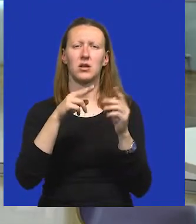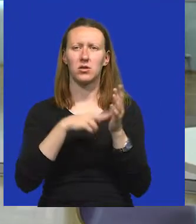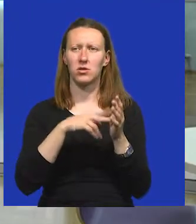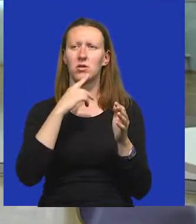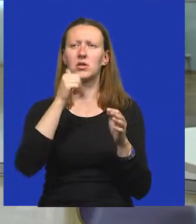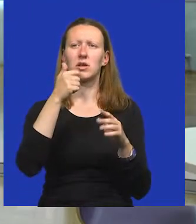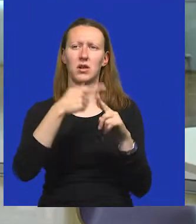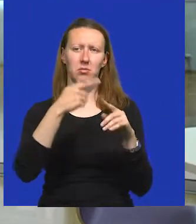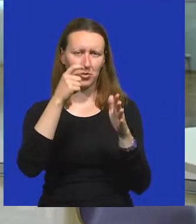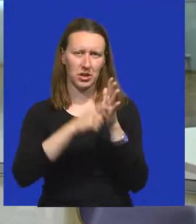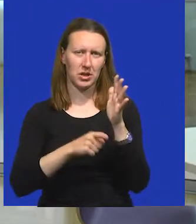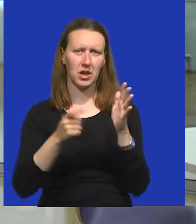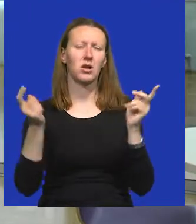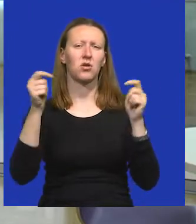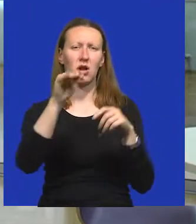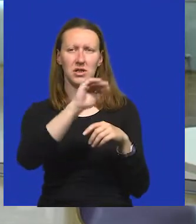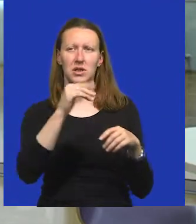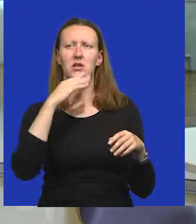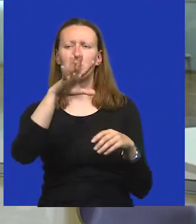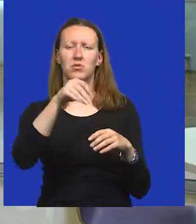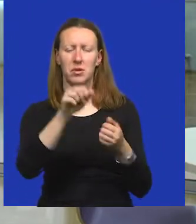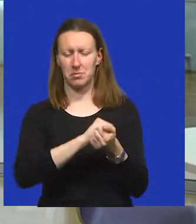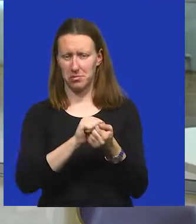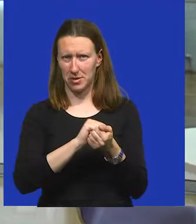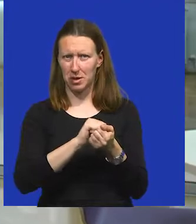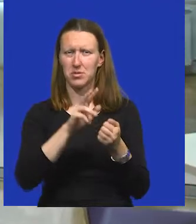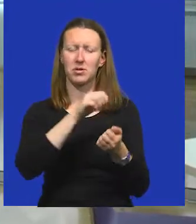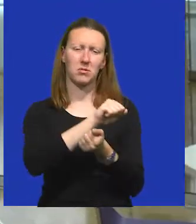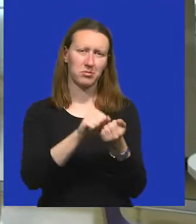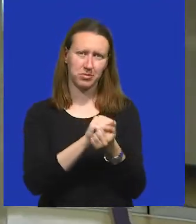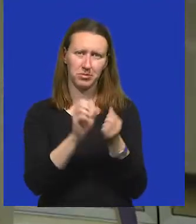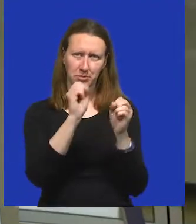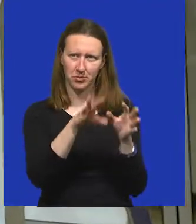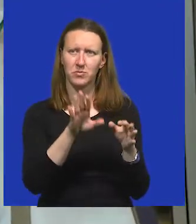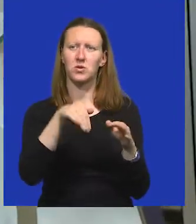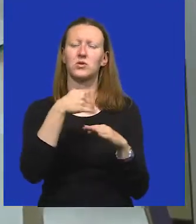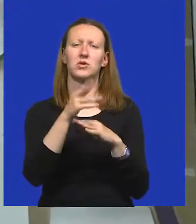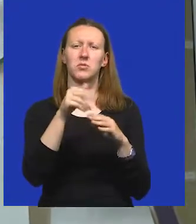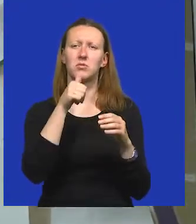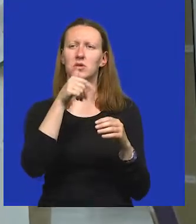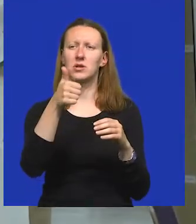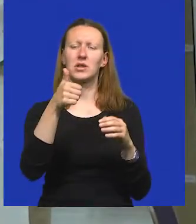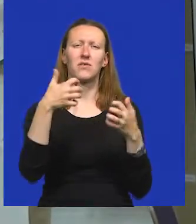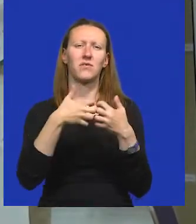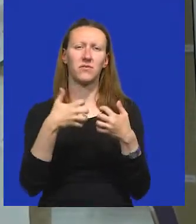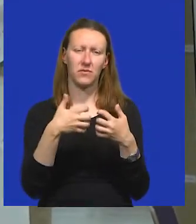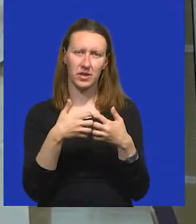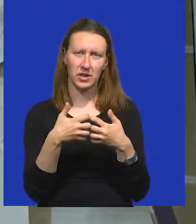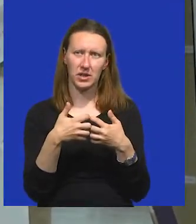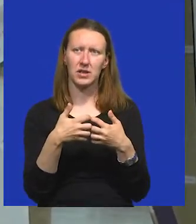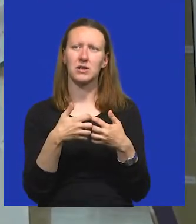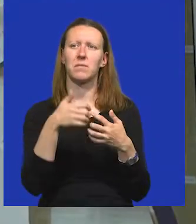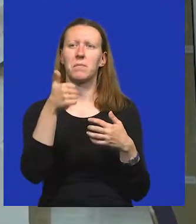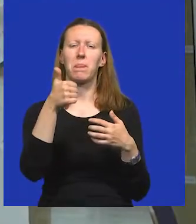cartone e poi una volta alla settimana gli alunni vengono e prendono questa carta e la riciclano. Poi abbiamo anche un orto